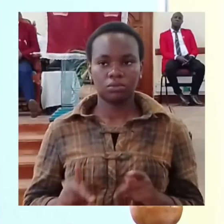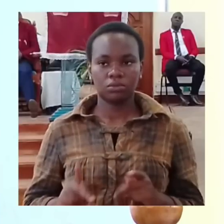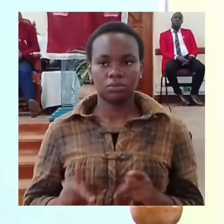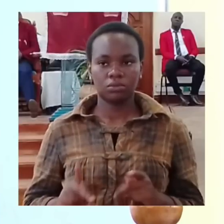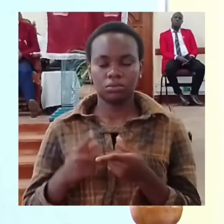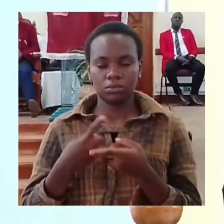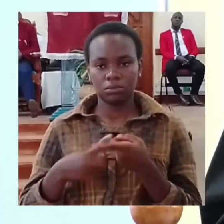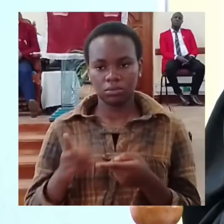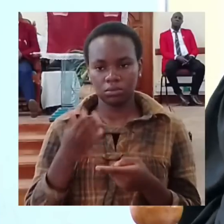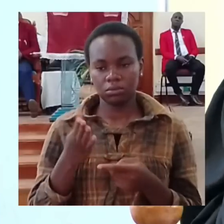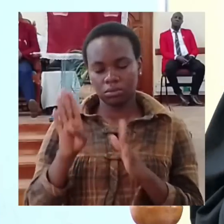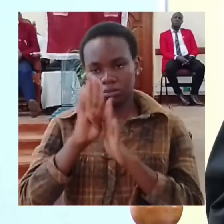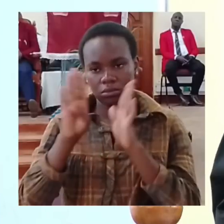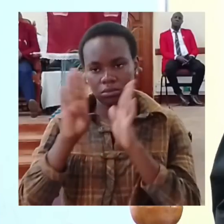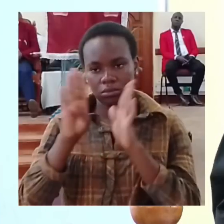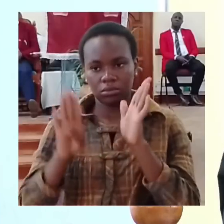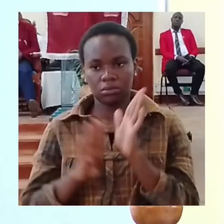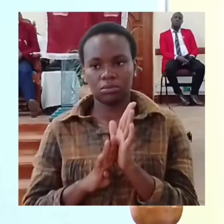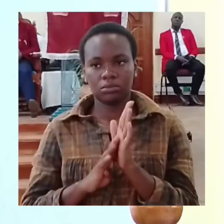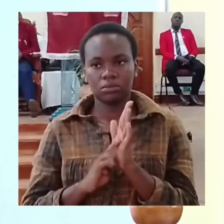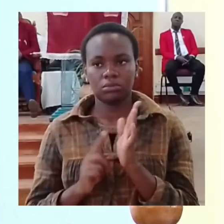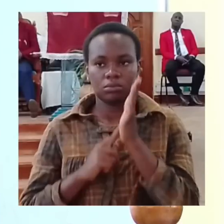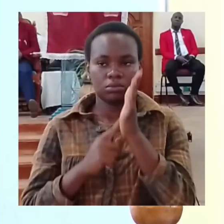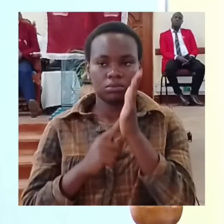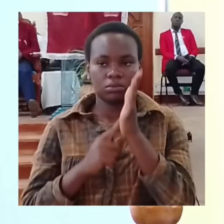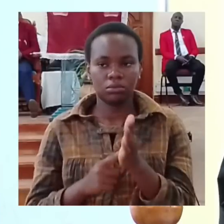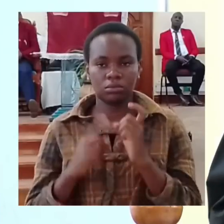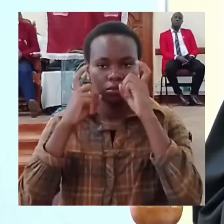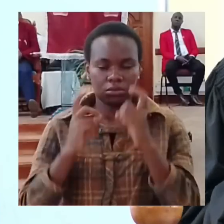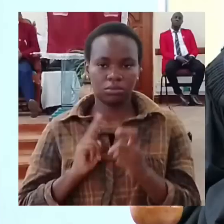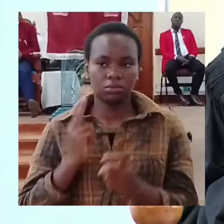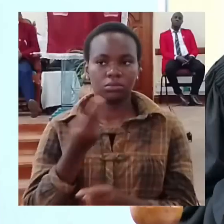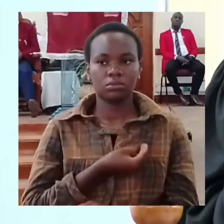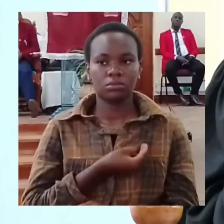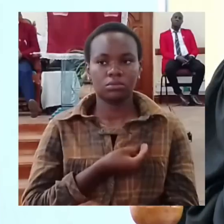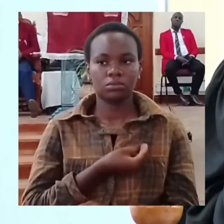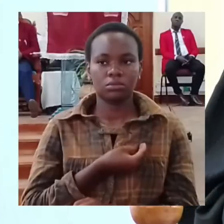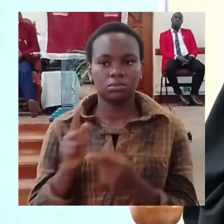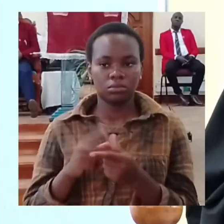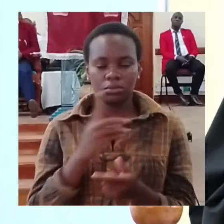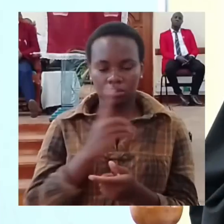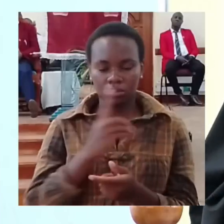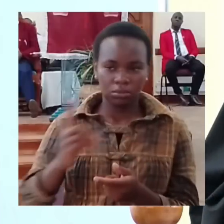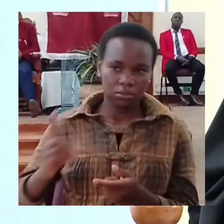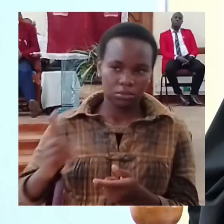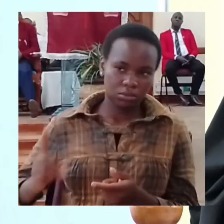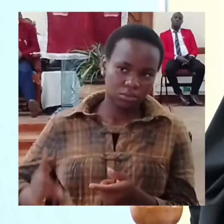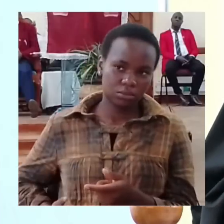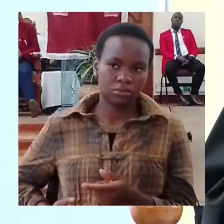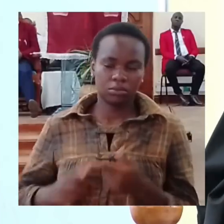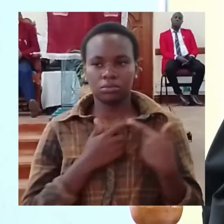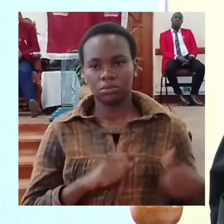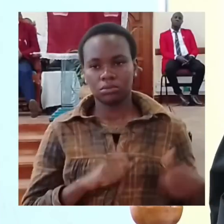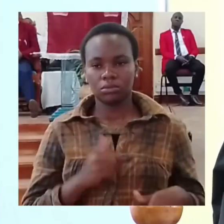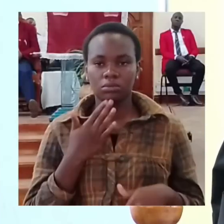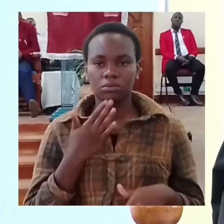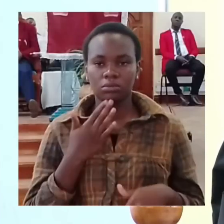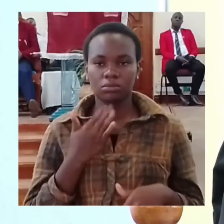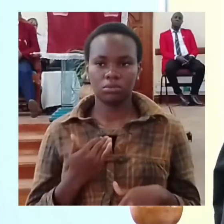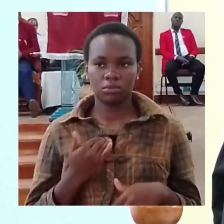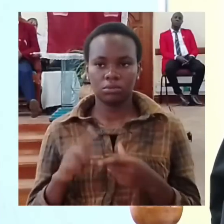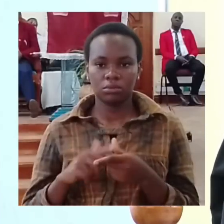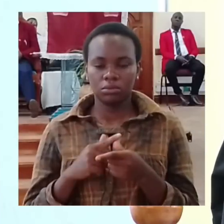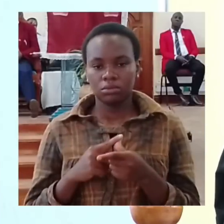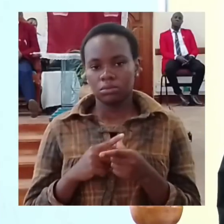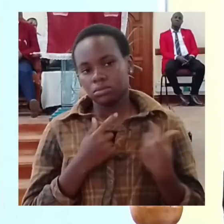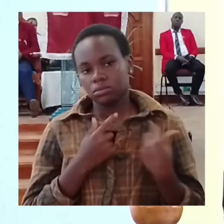But I love how the Bible presents sin to us. Daudi mũndũ ũyũ ngoro ĩrĩa Ngai arenda nĩ